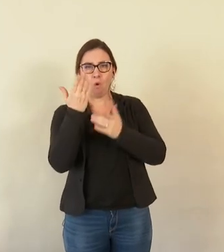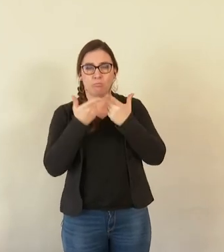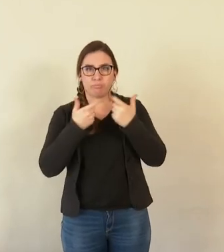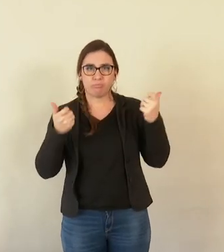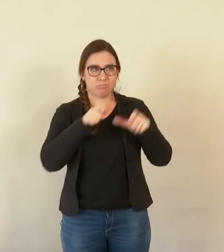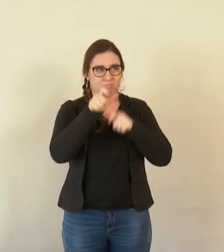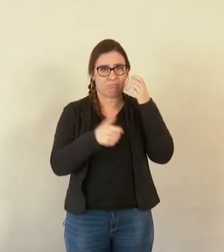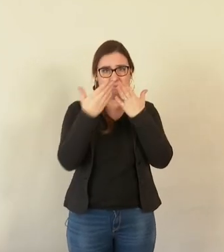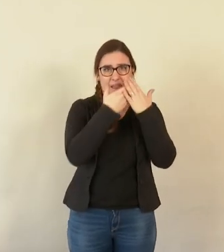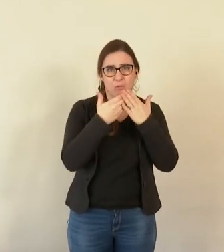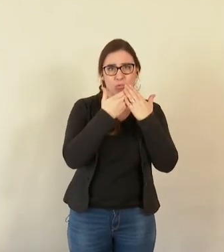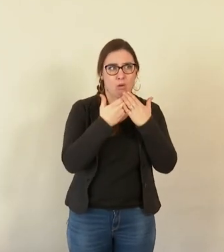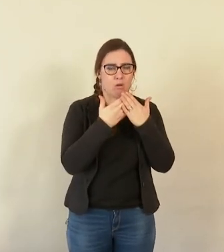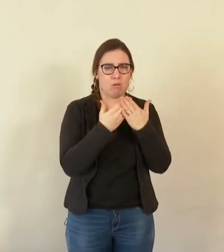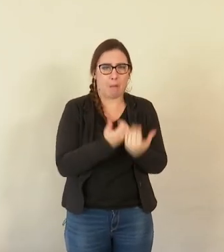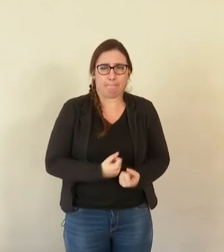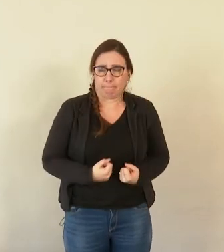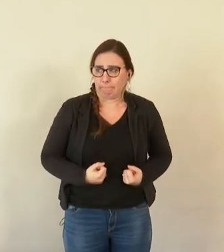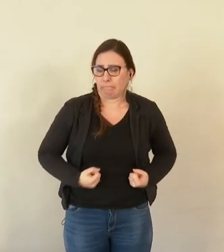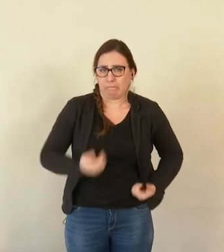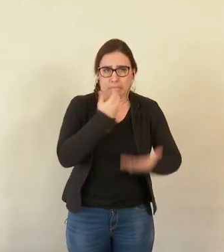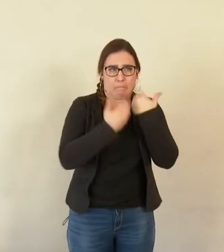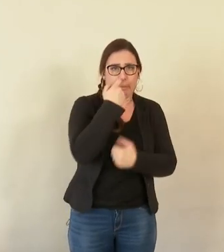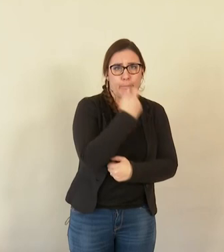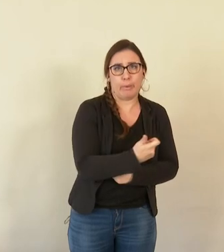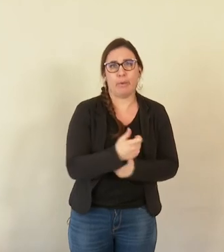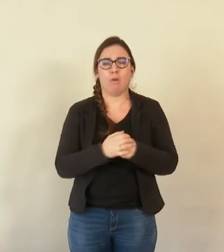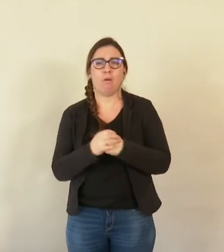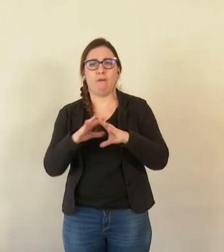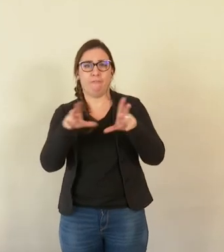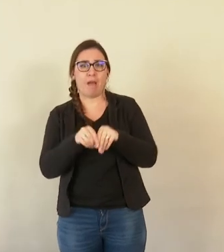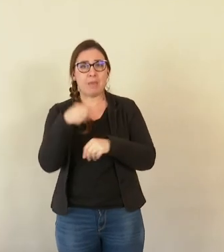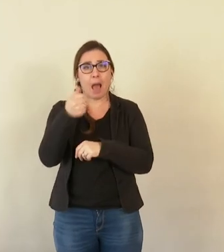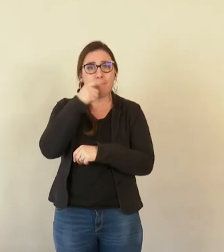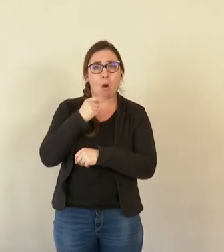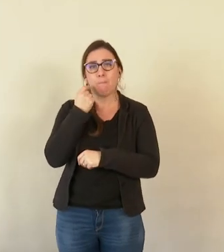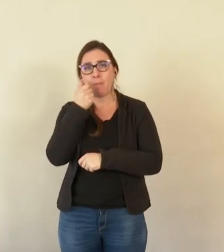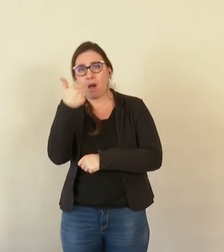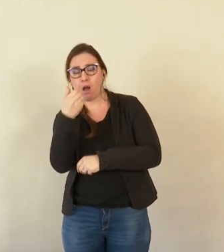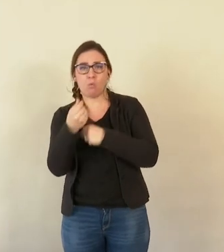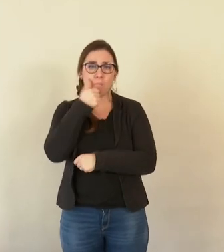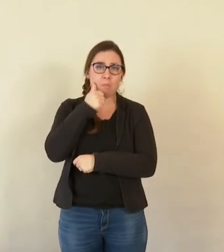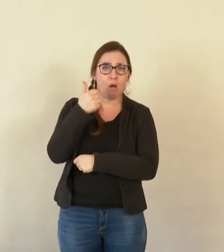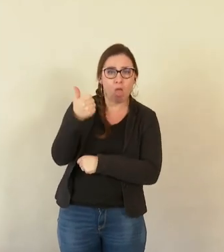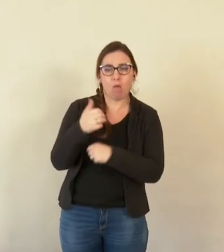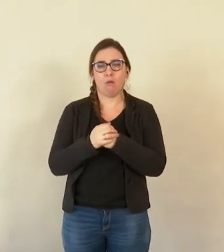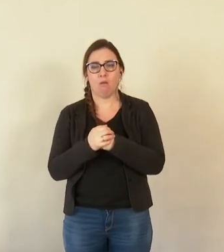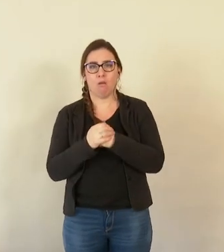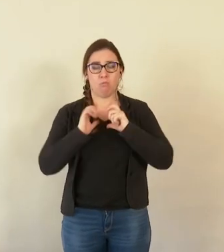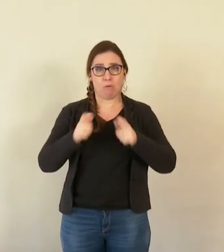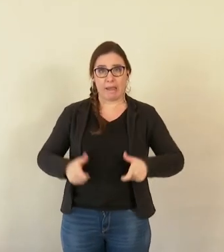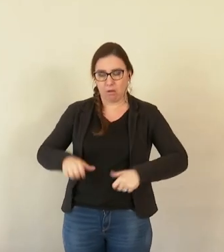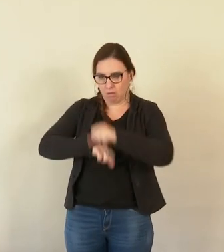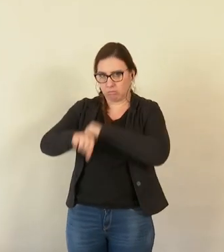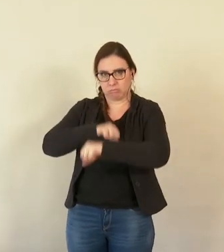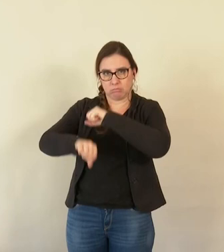des étudiants qui ne mangent pas à leur faim des familles monoparentales des familles contraintes d'occuper des écoles avec des enfants de plus